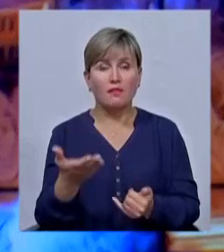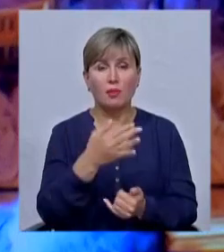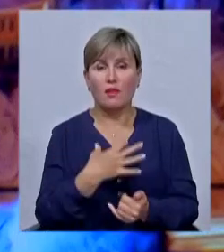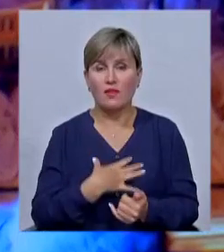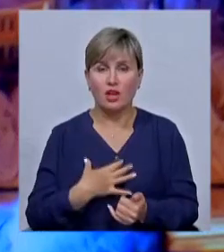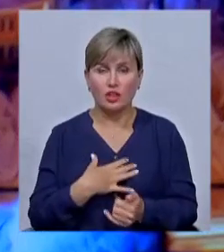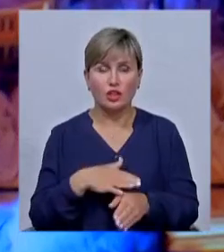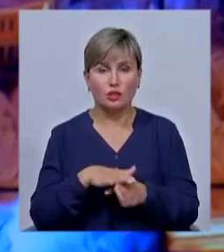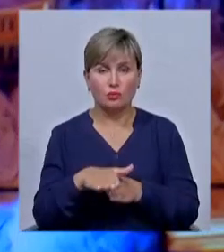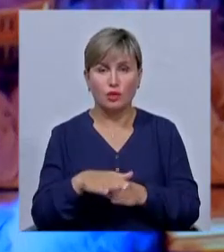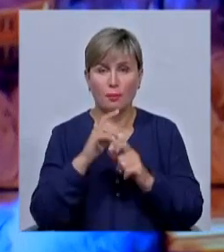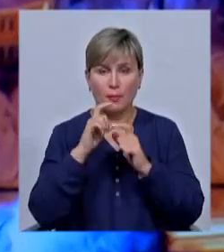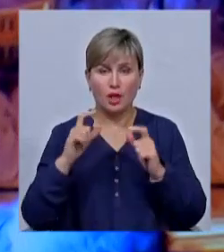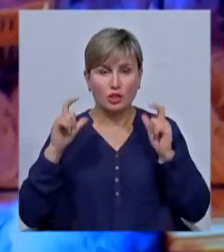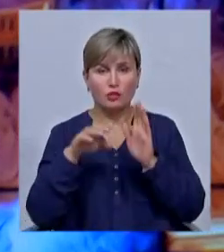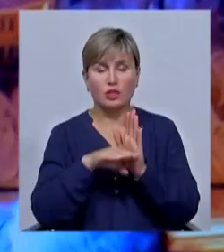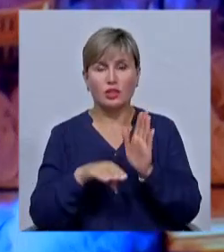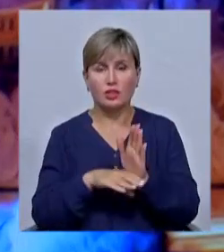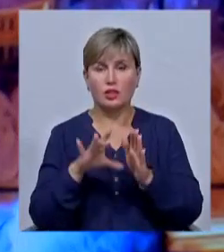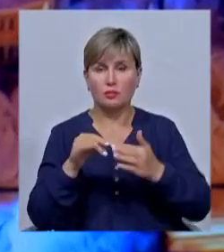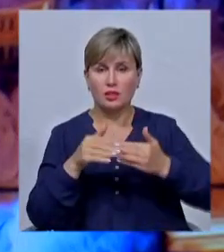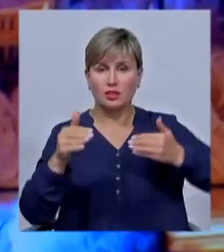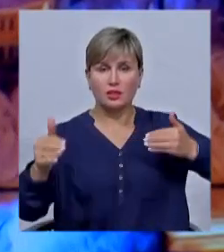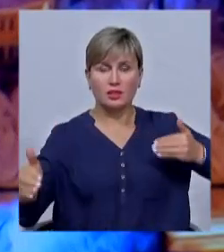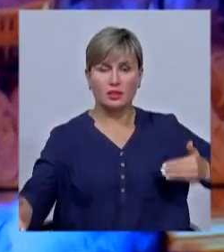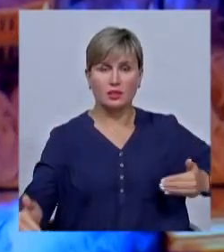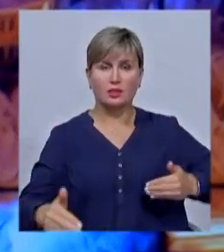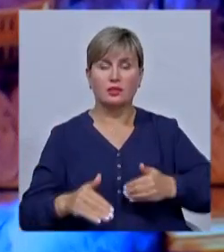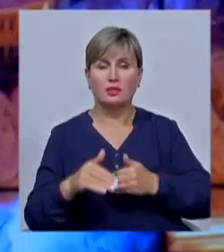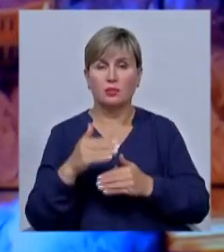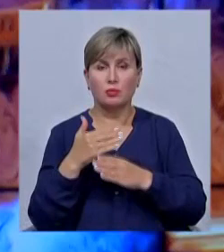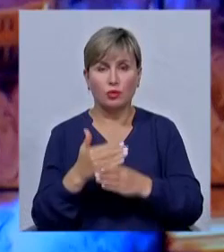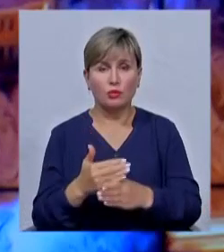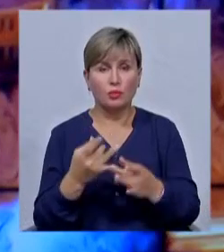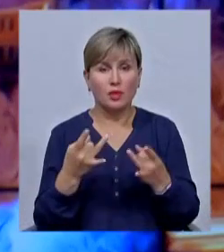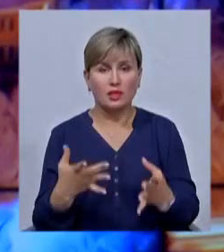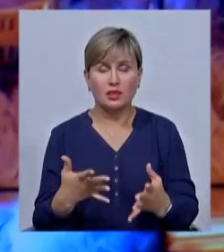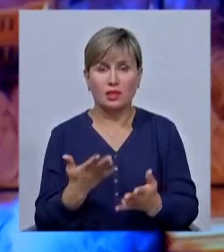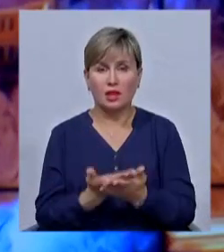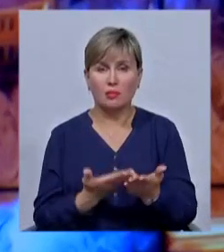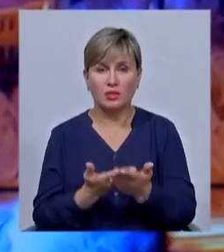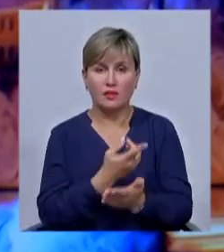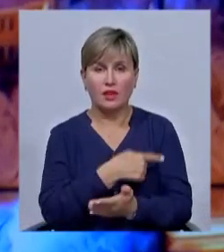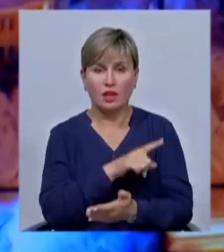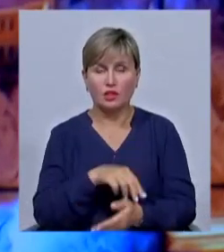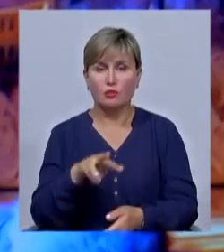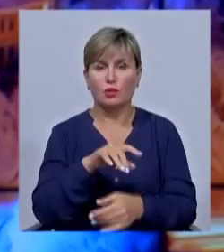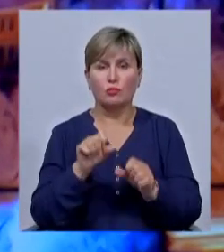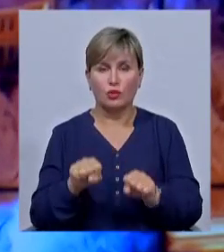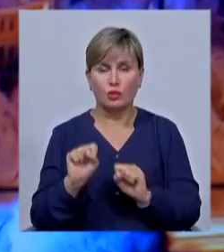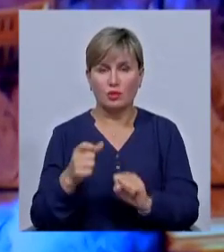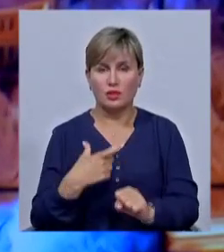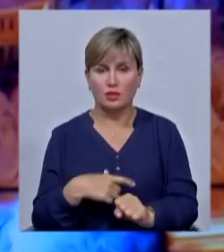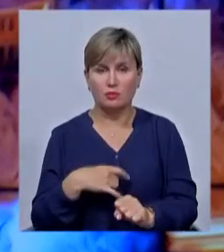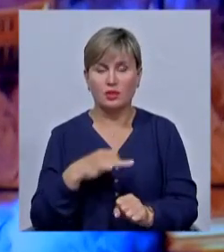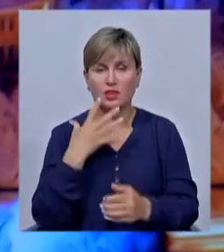важности соблюдения маточного режима и социального дистанцирования при помощи простых рекомендаций врачей мы сможем обезопасить себя